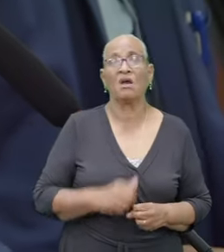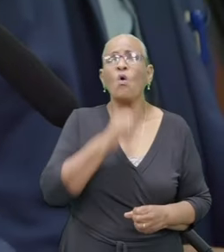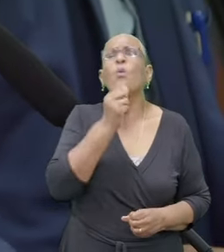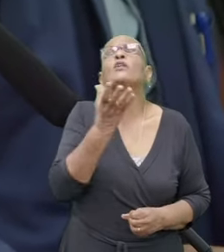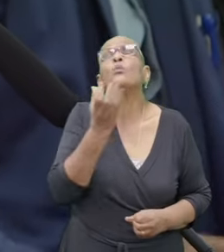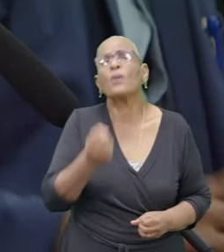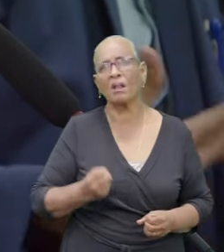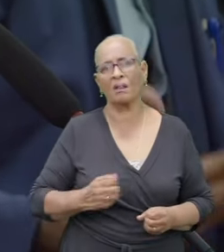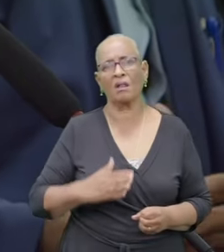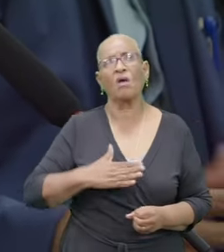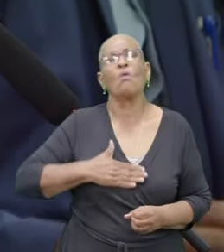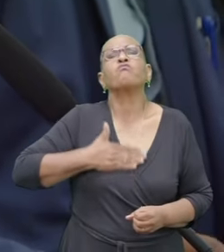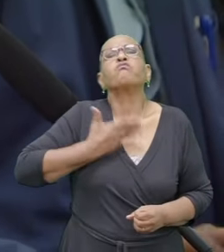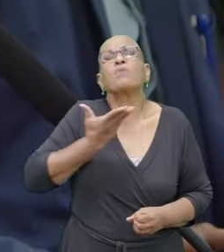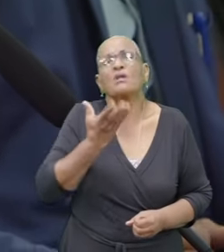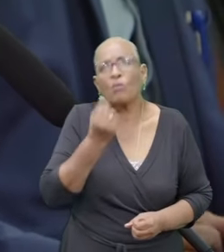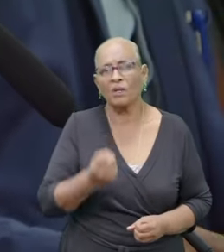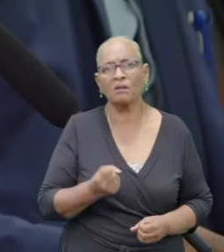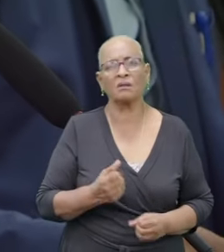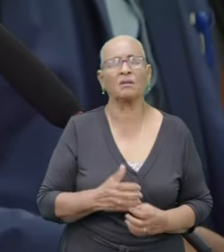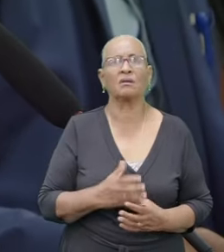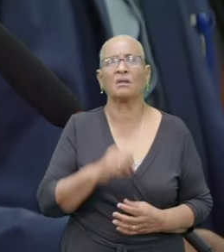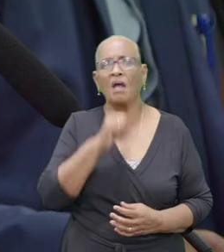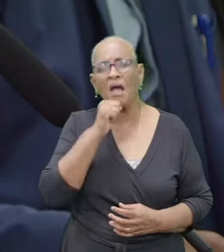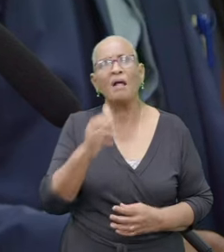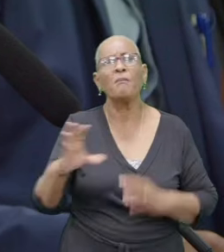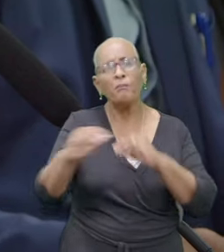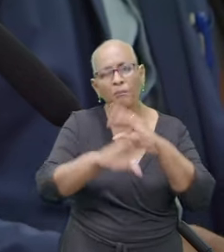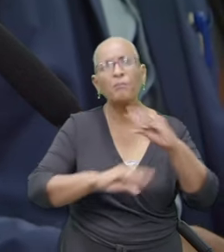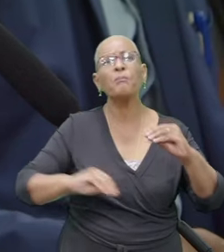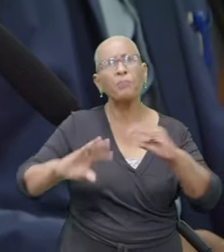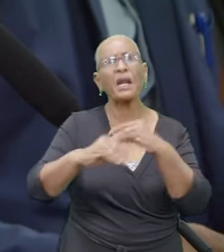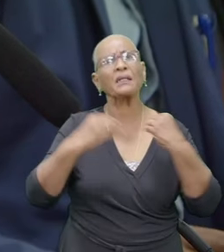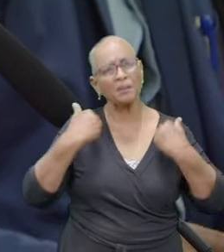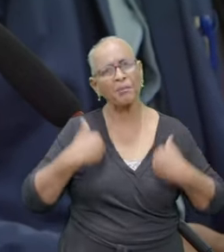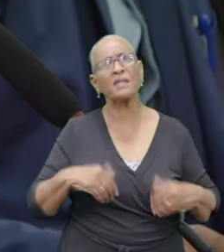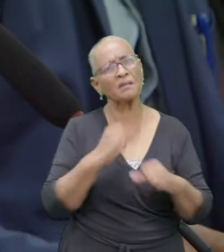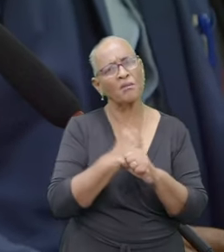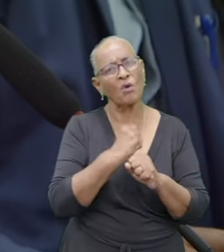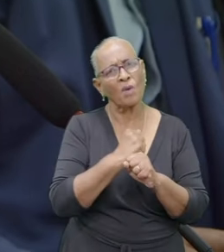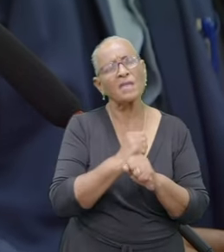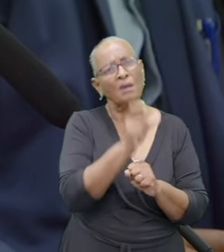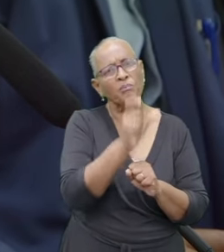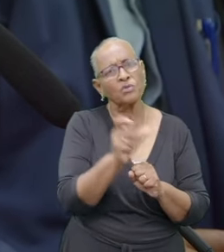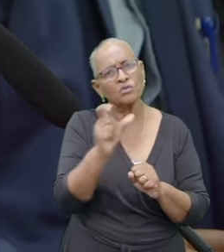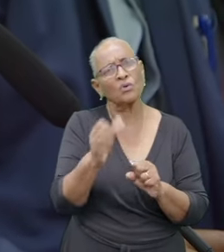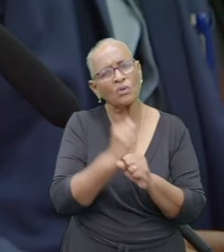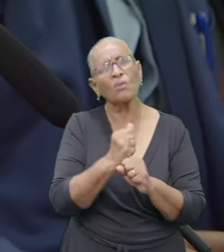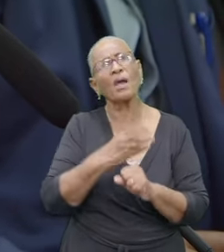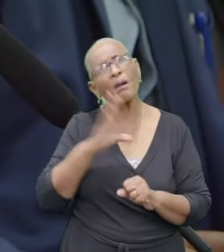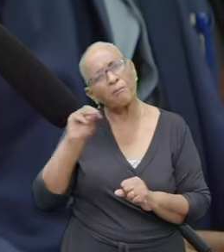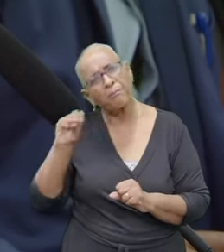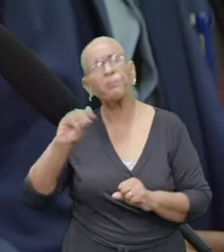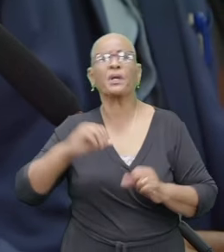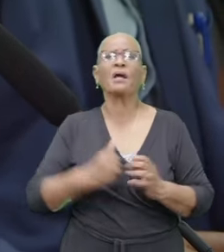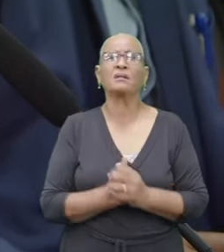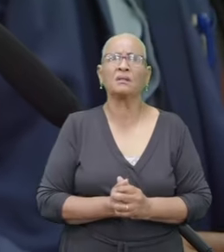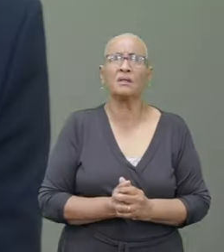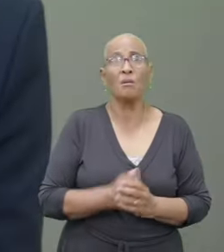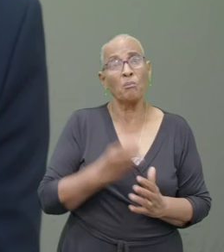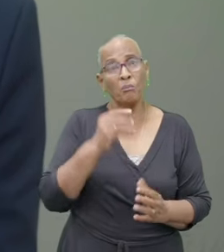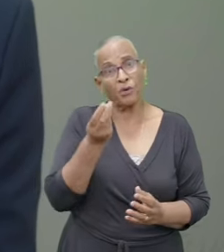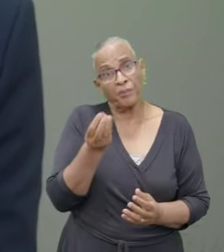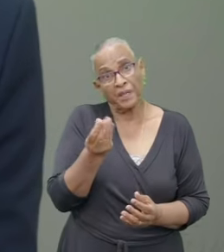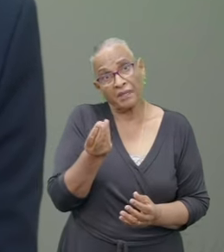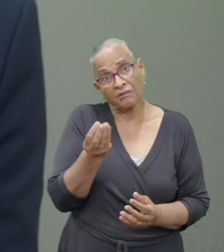wensen, wat ze nog meer verlangen. En zeker wat is genoemd, een van de zaken is een loonstructuur